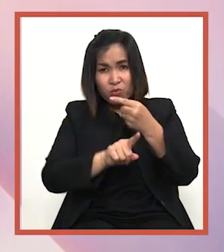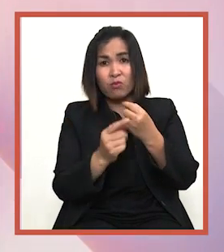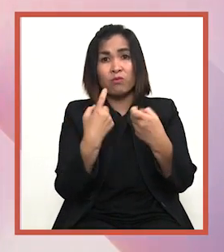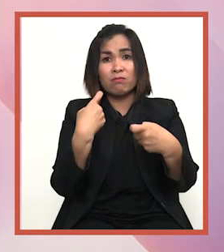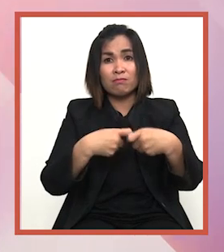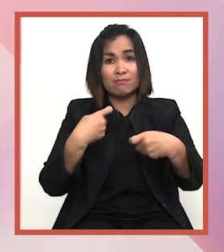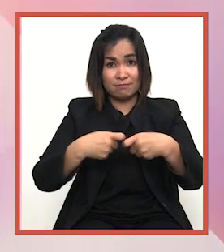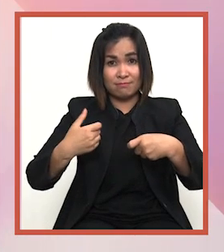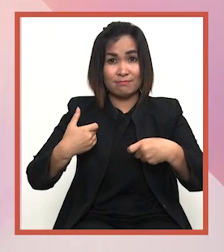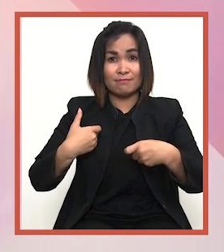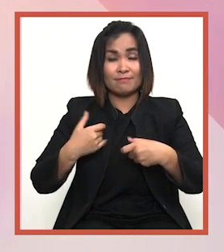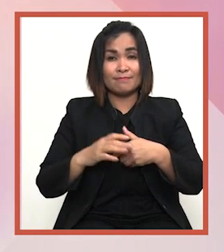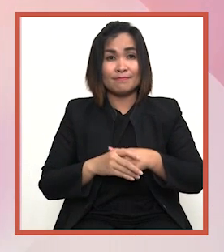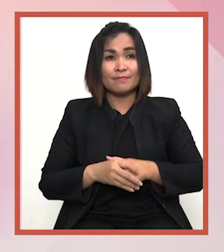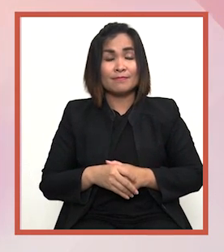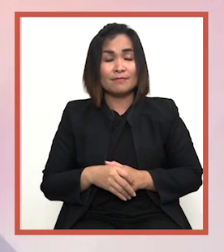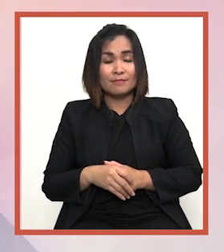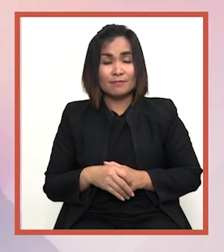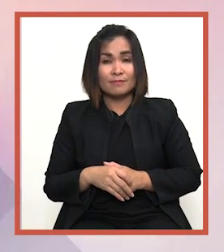ากในการพูด